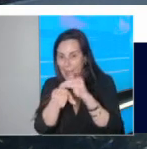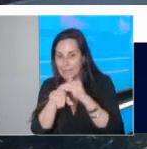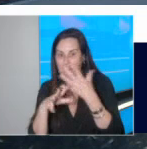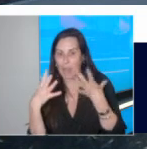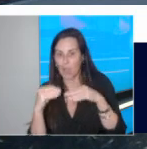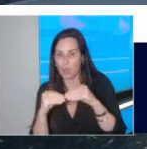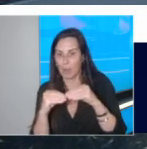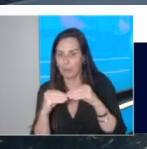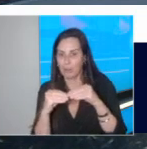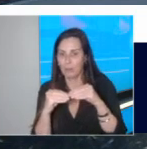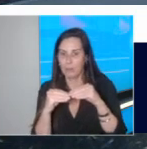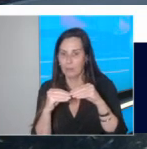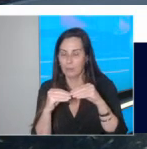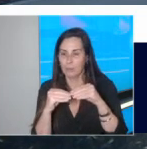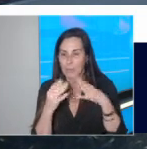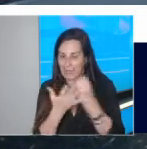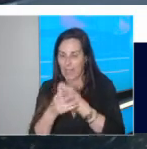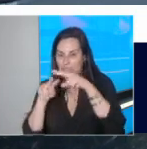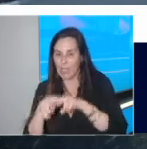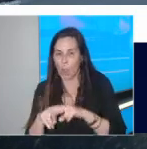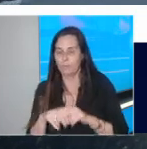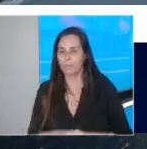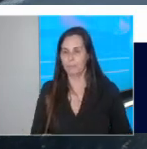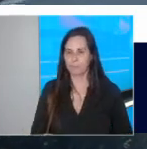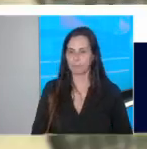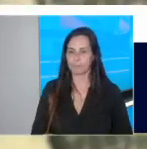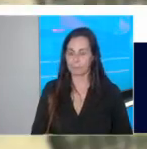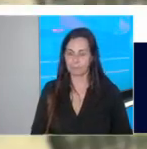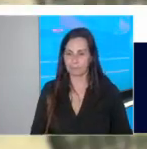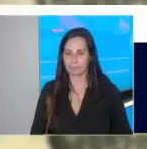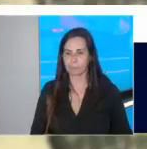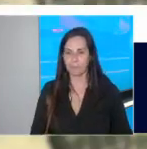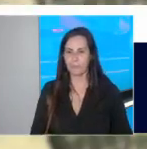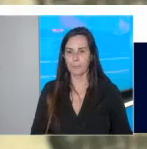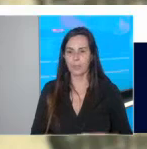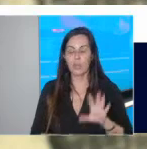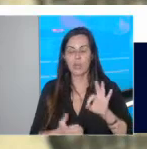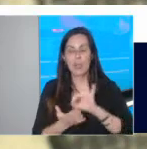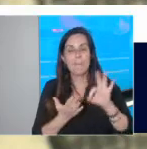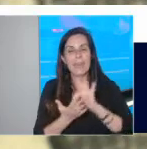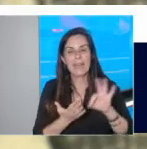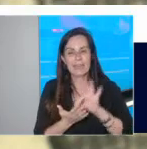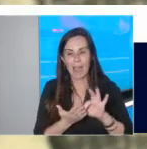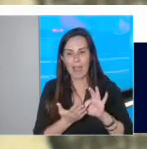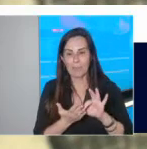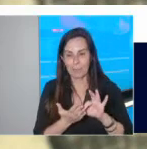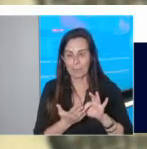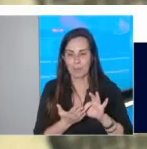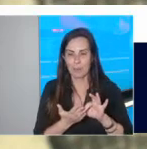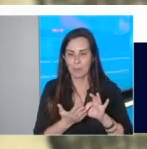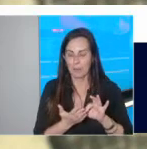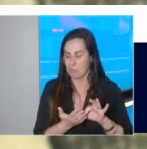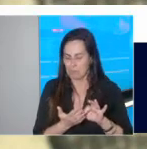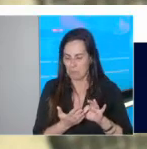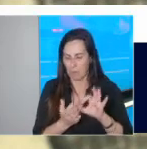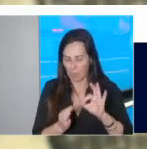המשפחה ששרדה? נכון מאוד, נכון מאוד. במקרה הספציפי הזה, מכתבים שהתקבלו על ידי ורה שטיינברג,